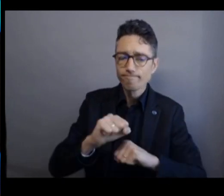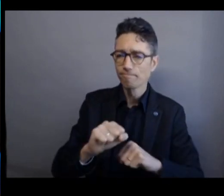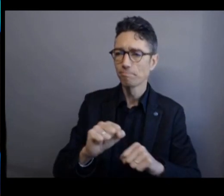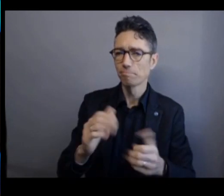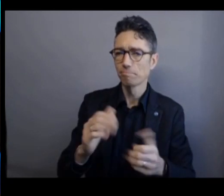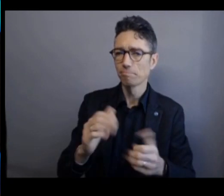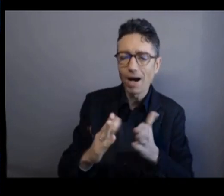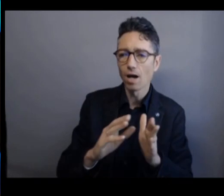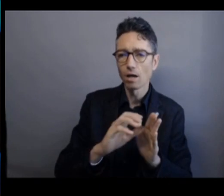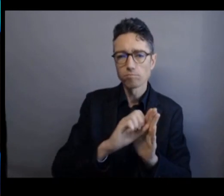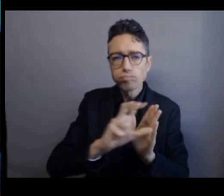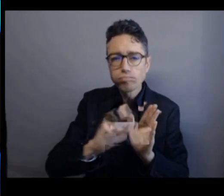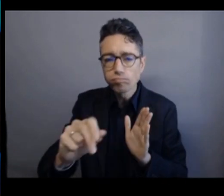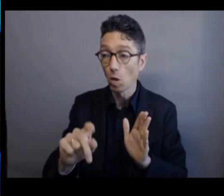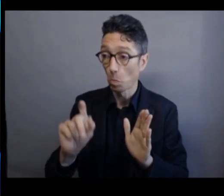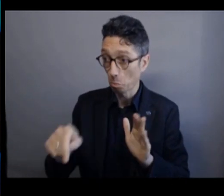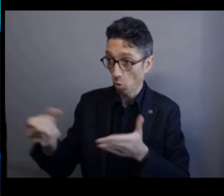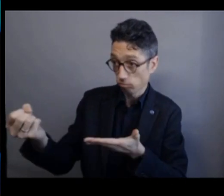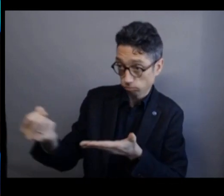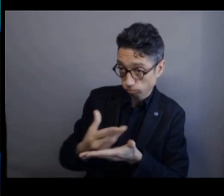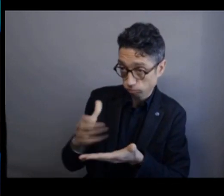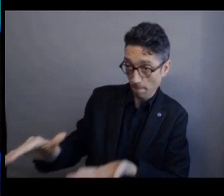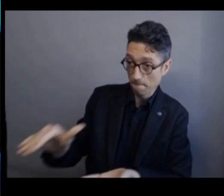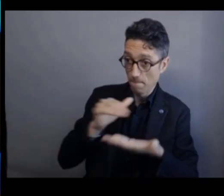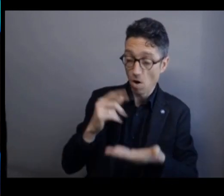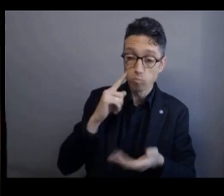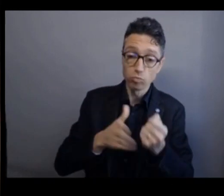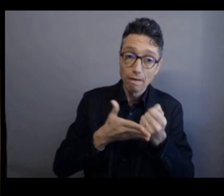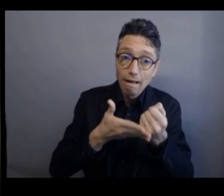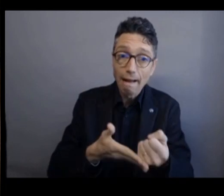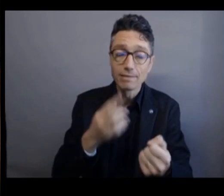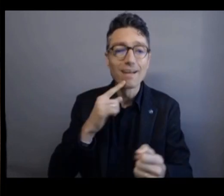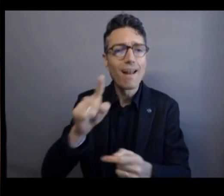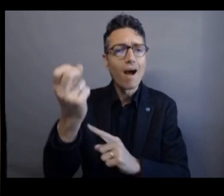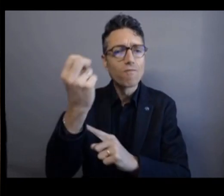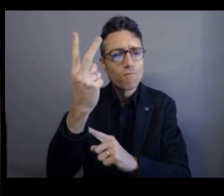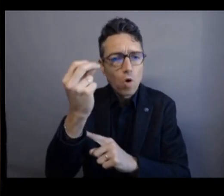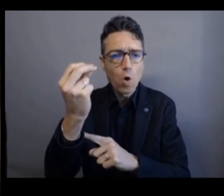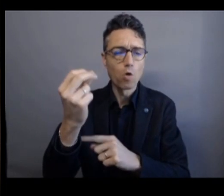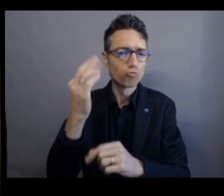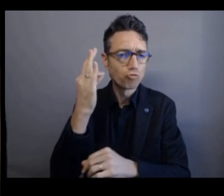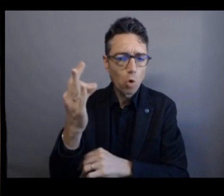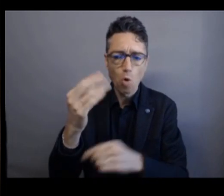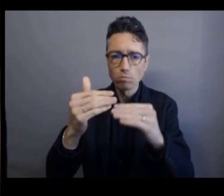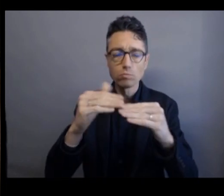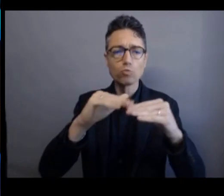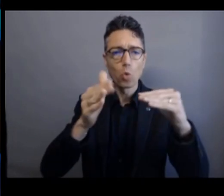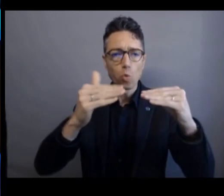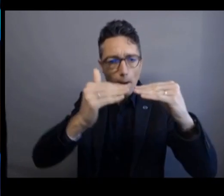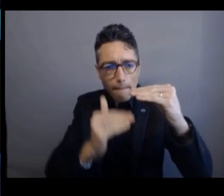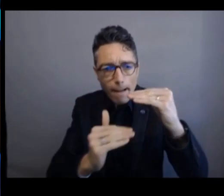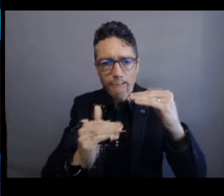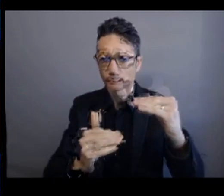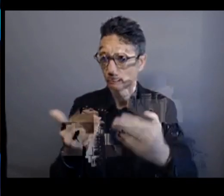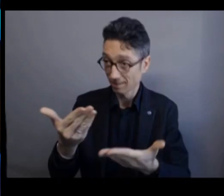y a des trottoirs abaissés. C'est ça l'idée ? Je pense que l'idée, c'est qu'on doit pouvoir rendre il faut mettre ces données à